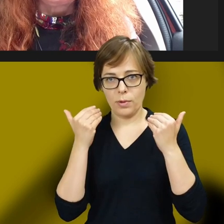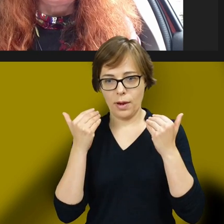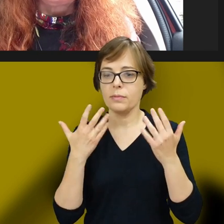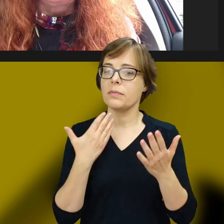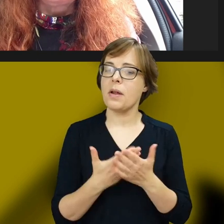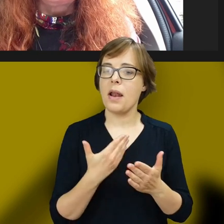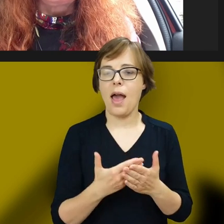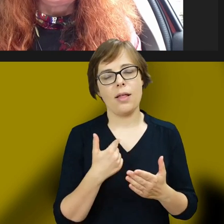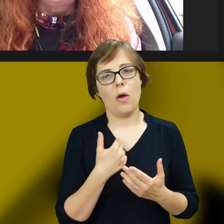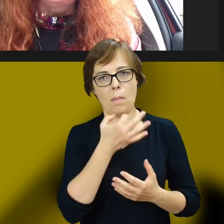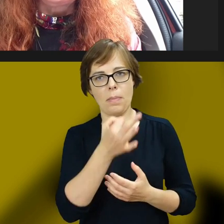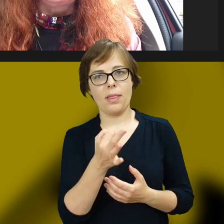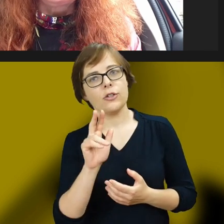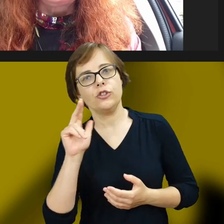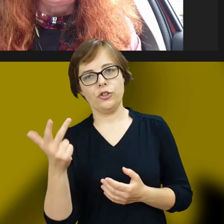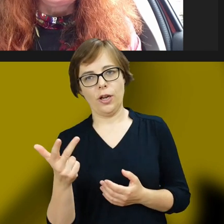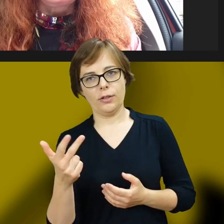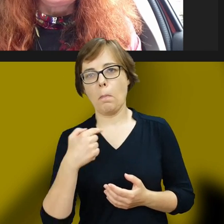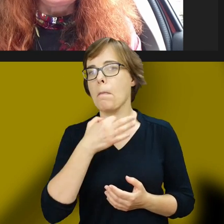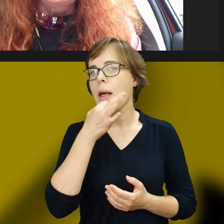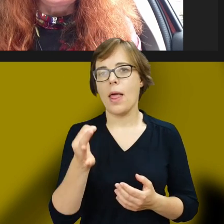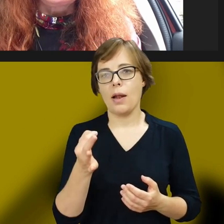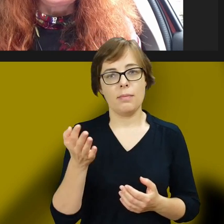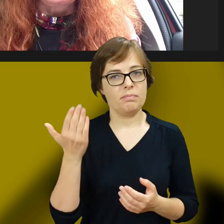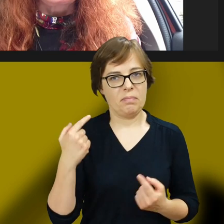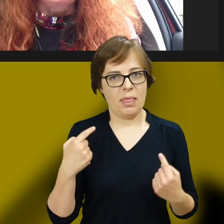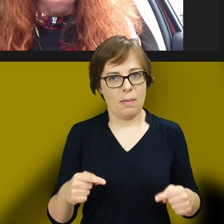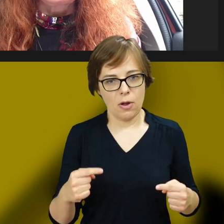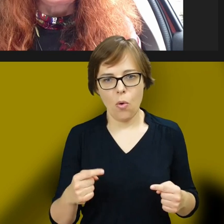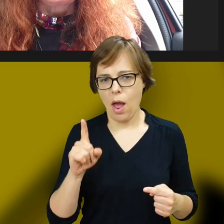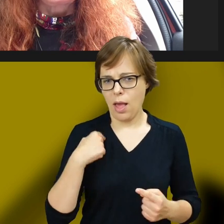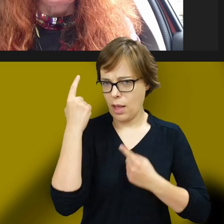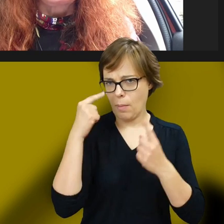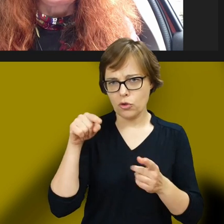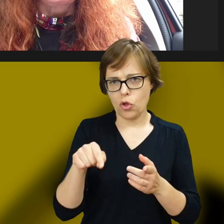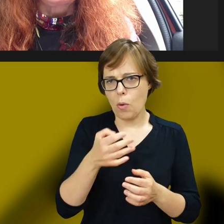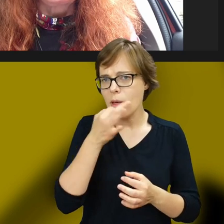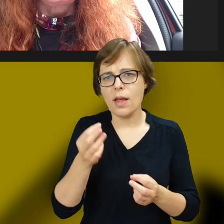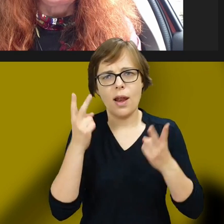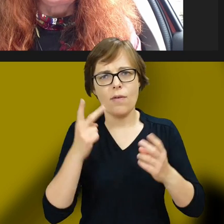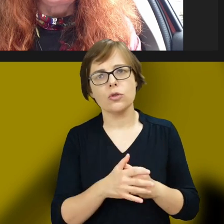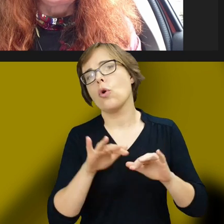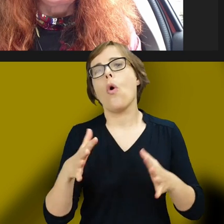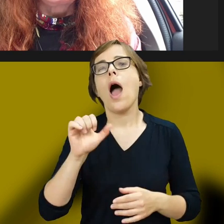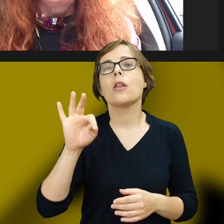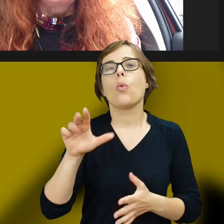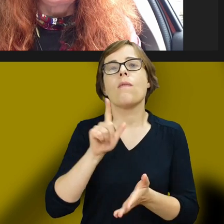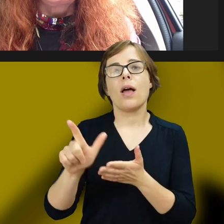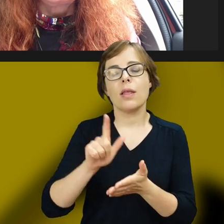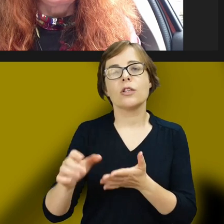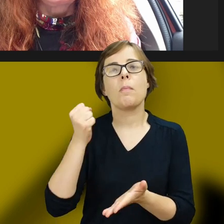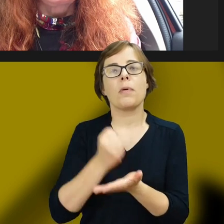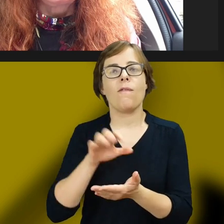które trzecie, którego jeszcze nie zadałem, a ono chyba jest najważniejsze. Artykuł 12 prawa prasowego. Przecież